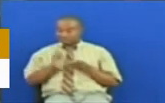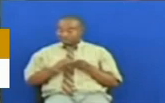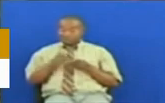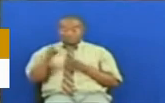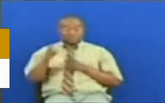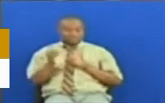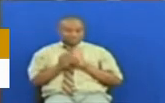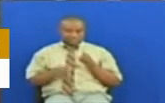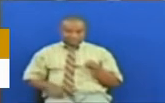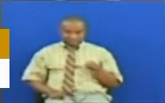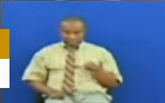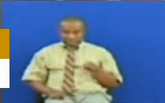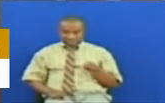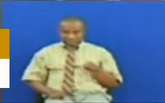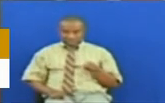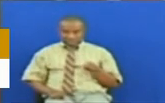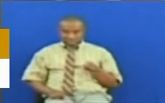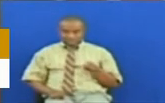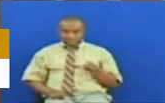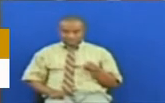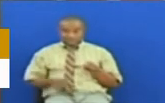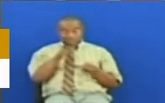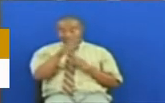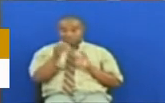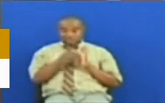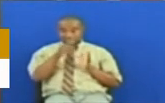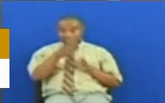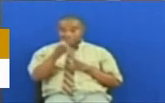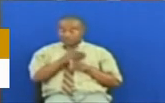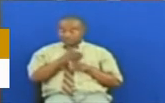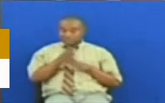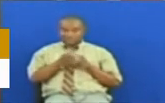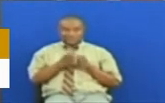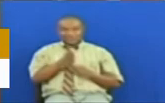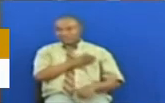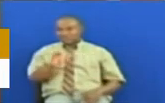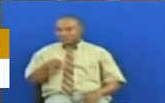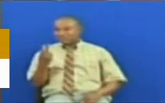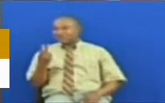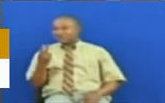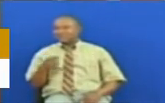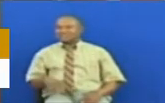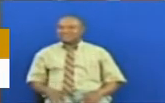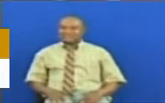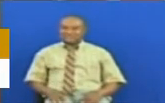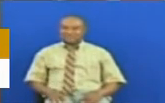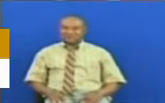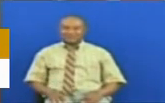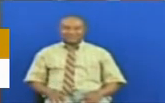sheria na sheria hii ni inahusiana na mambo ya pande mbili, katika kifungu cha